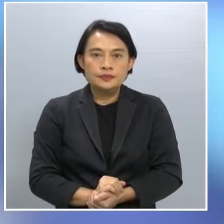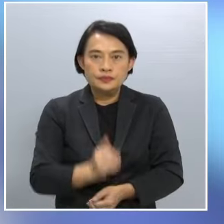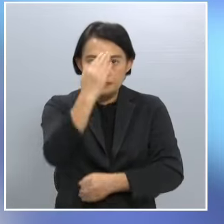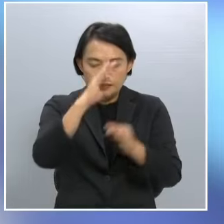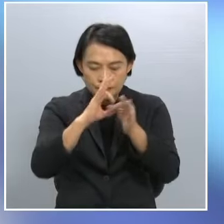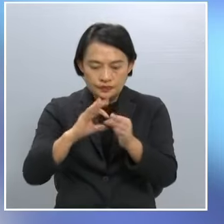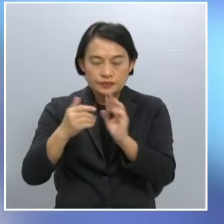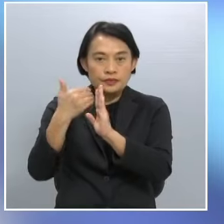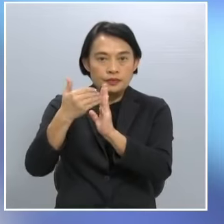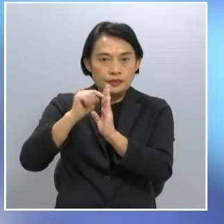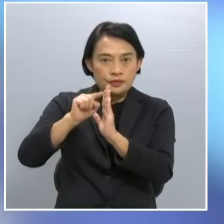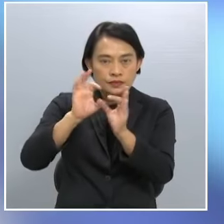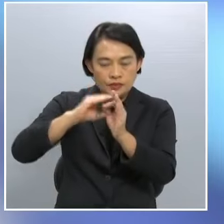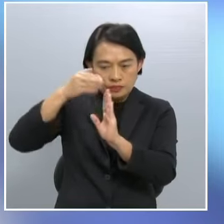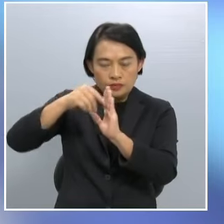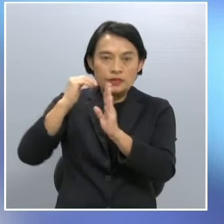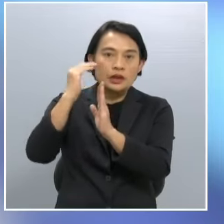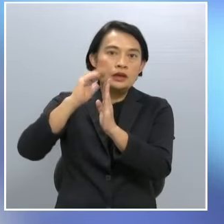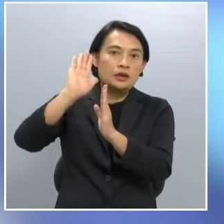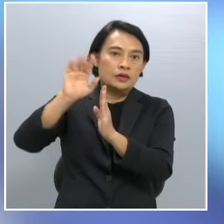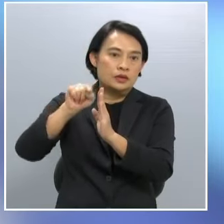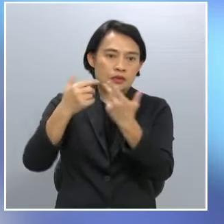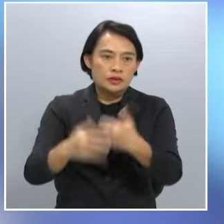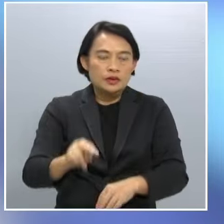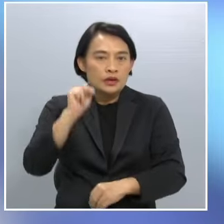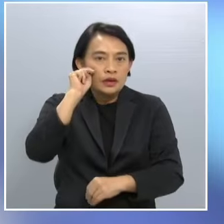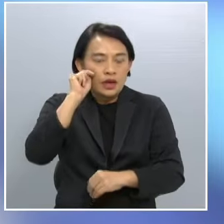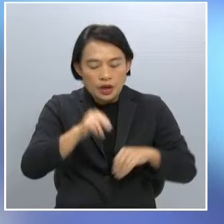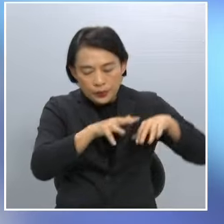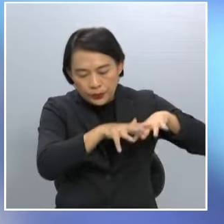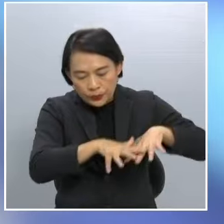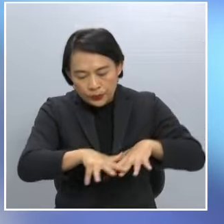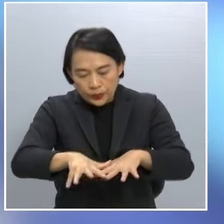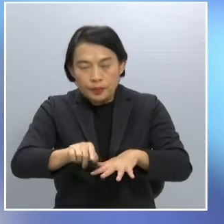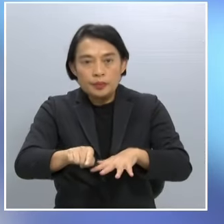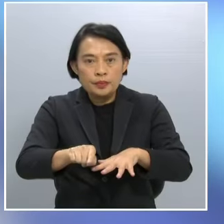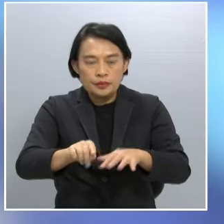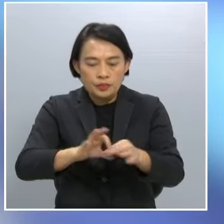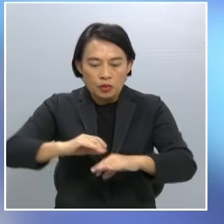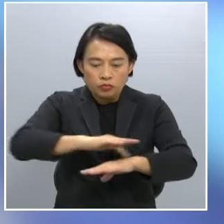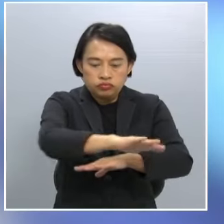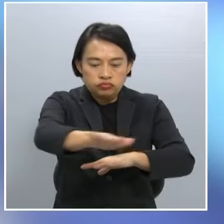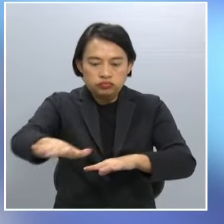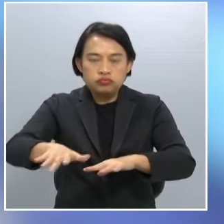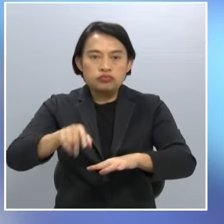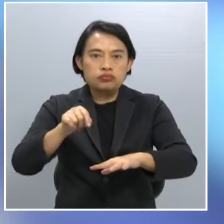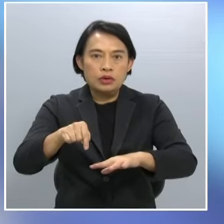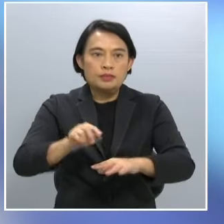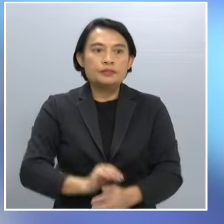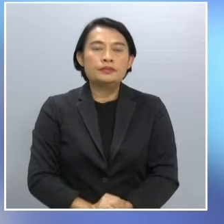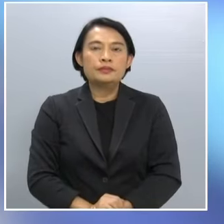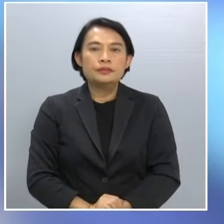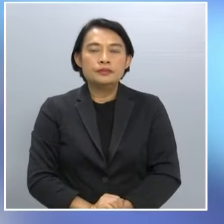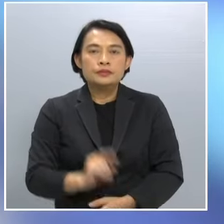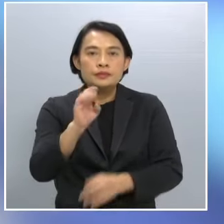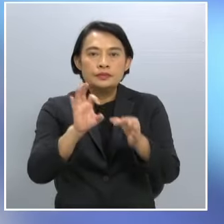หนือน ะ ที่แน่นอนครับว่าน้ำนี่ไหลไปนะครับแล้วก็หลากไปเรื่อยๆจนกระทั่งเข้าไปที่เลย